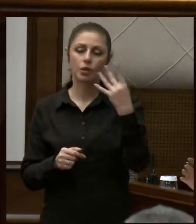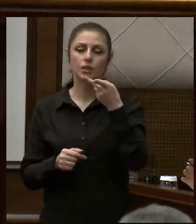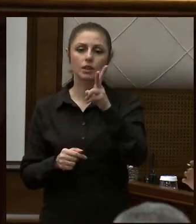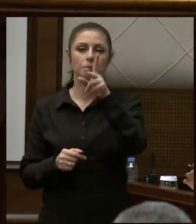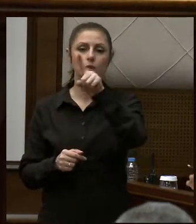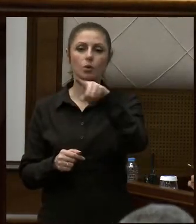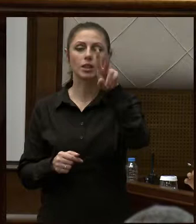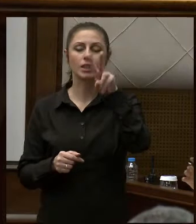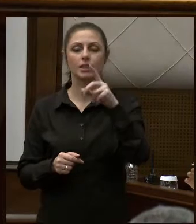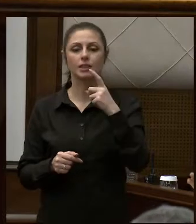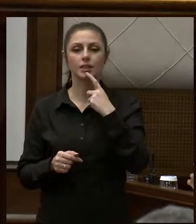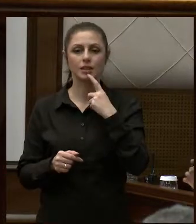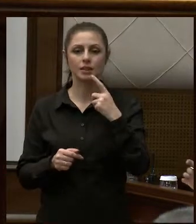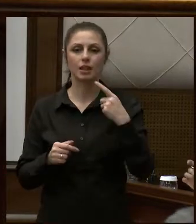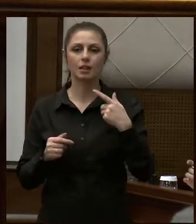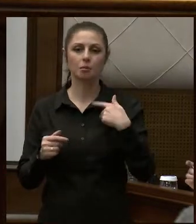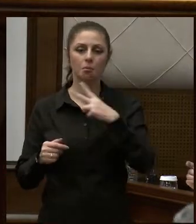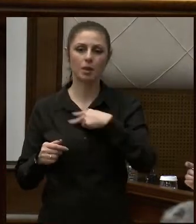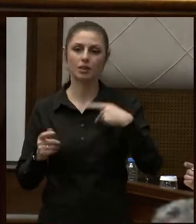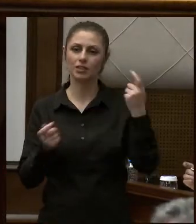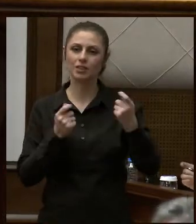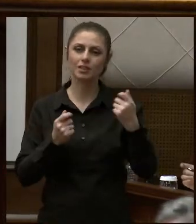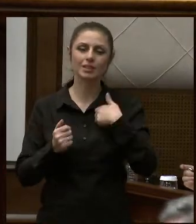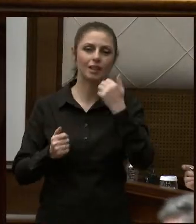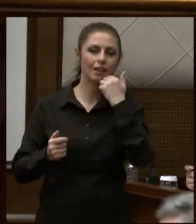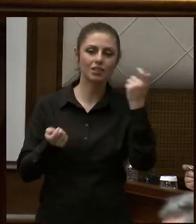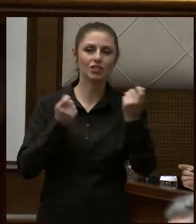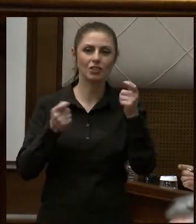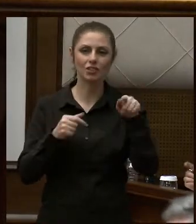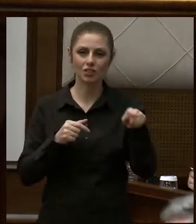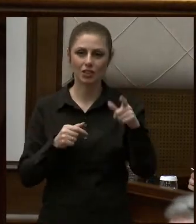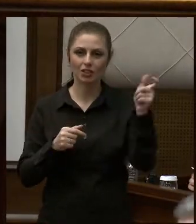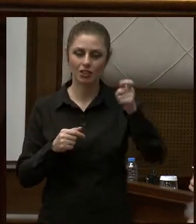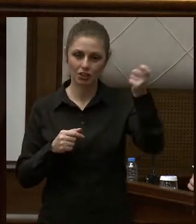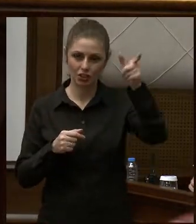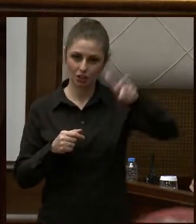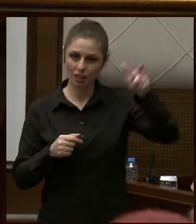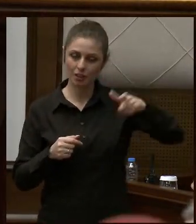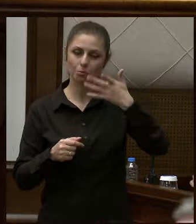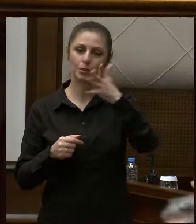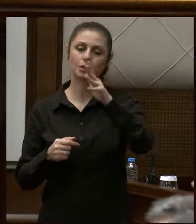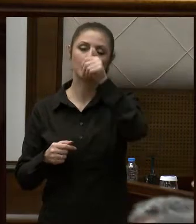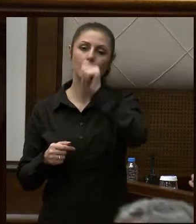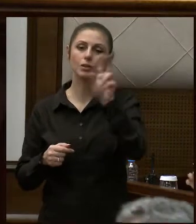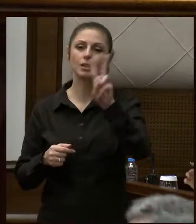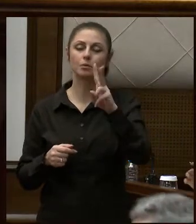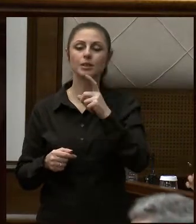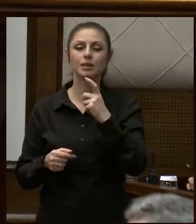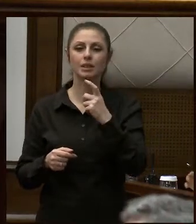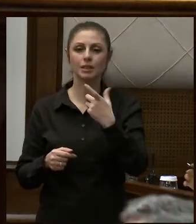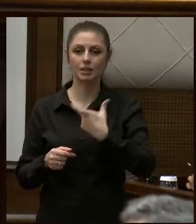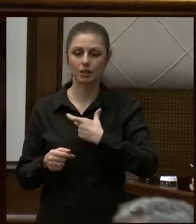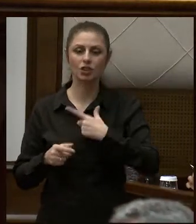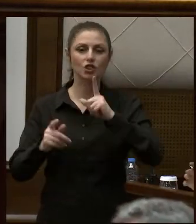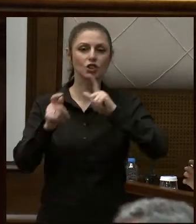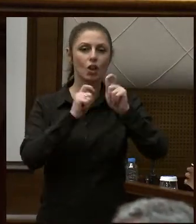yılında belediyemizde görev yapan geçici yevmiyeli işçilerden 5620 sayılı kanun hükümleri gereğince